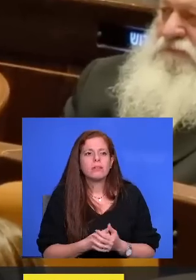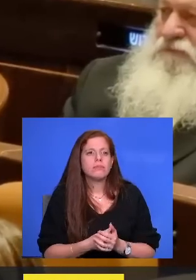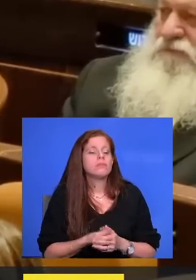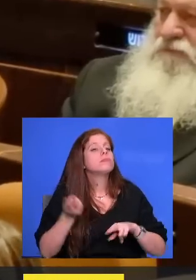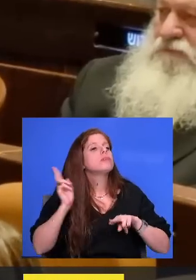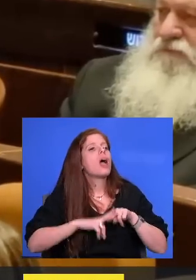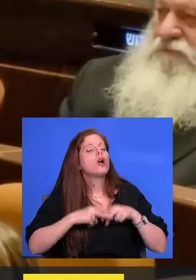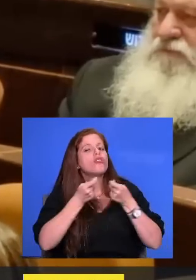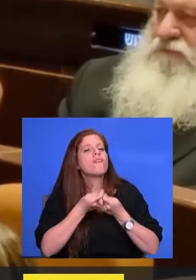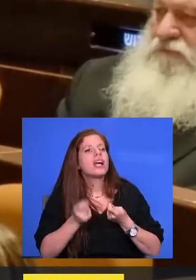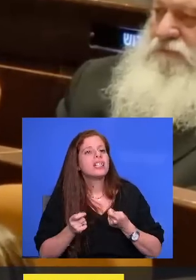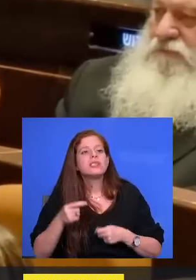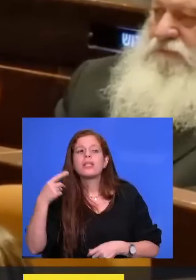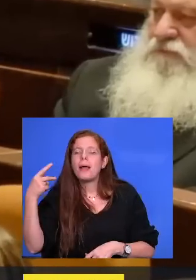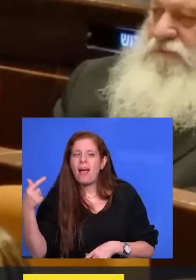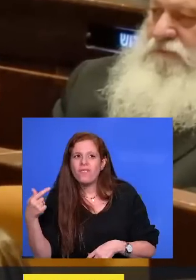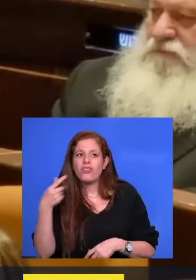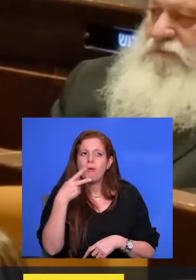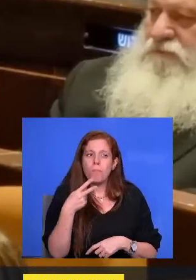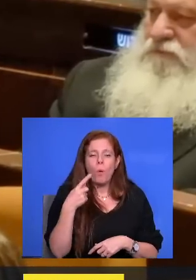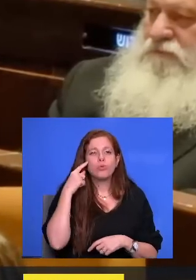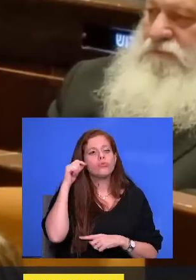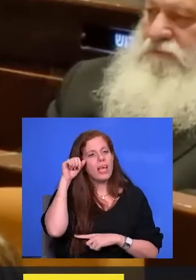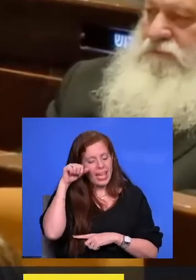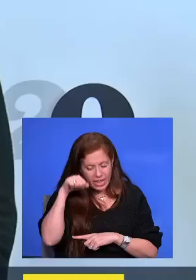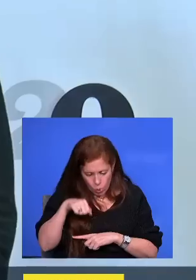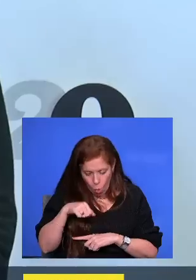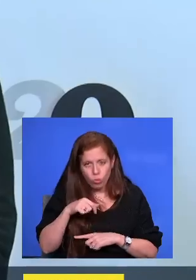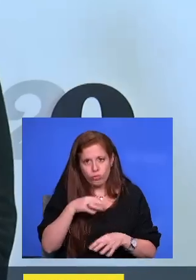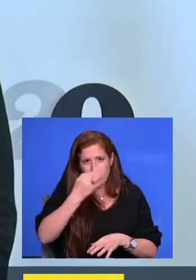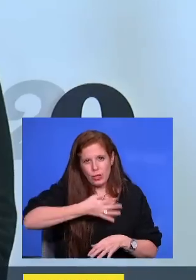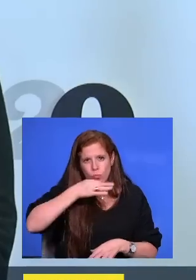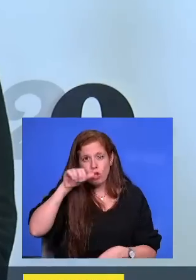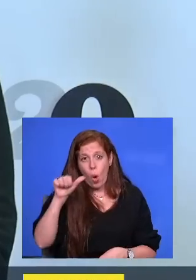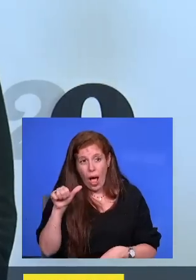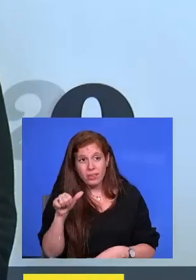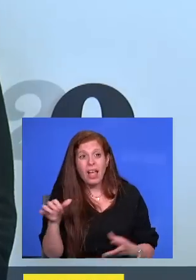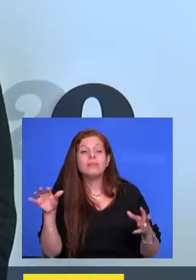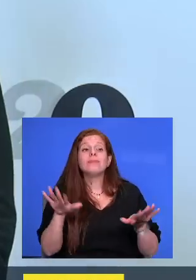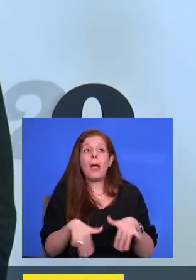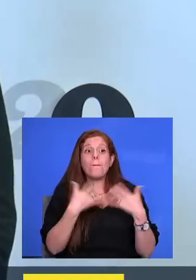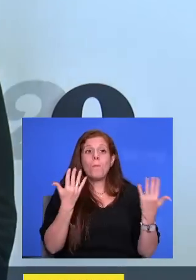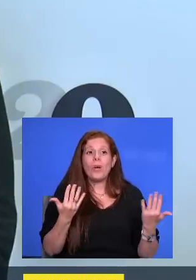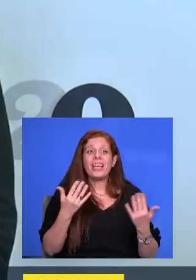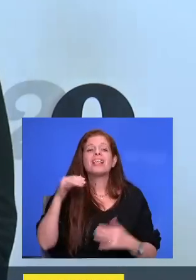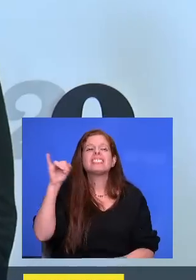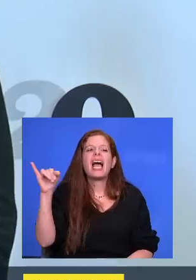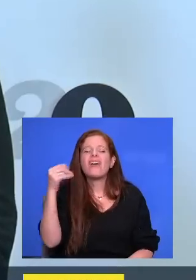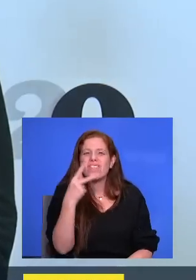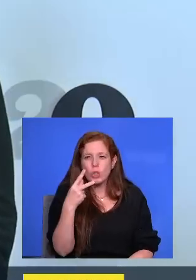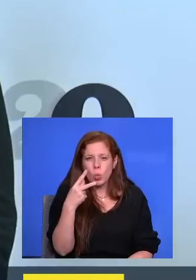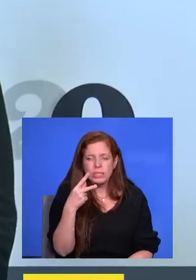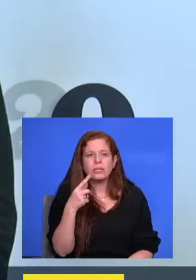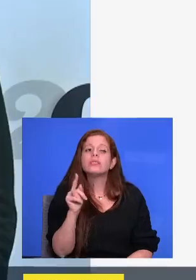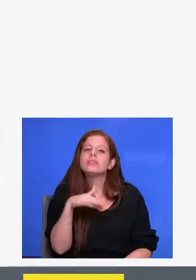הכנסת גפני ופורוש מיהדות התורה הרכינו ראש במהלך נאומו של אוחנה, הבוקר חבר הכנסת לשעבר יצחק פינדרוס מהמפלגה